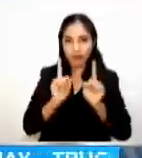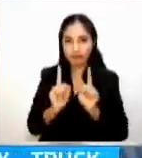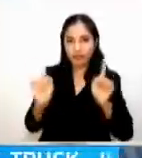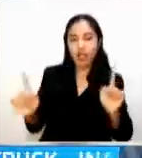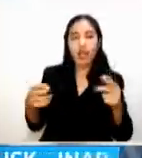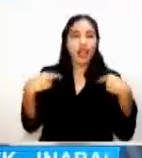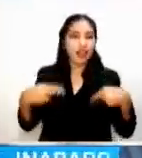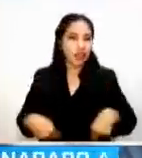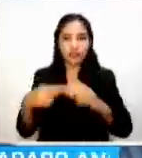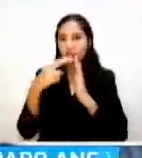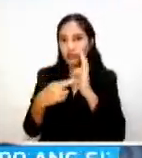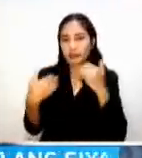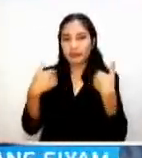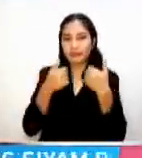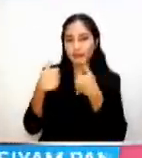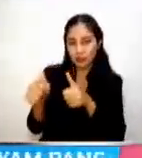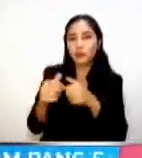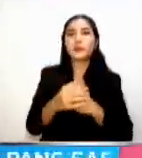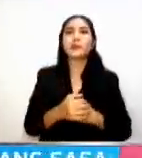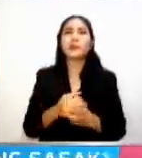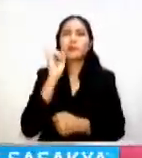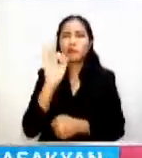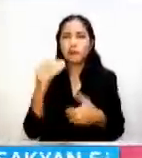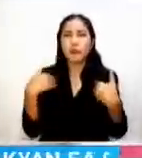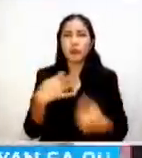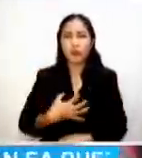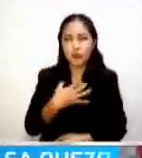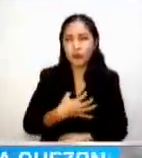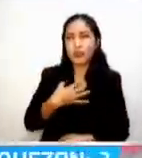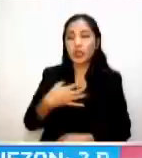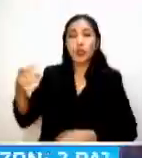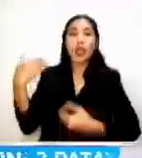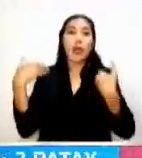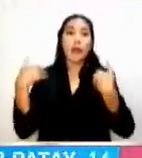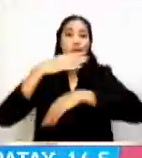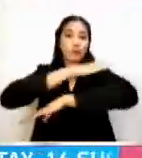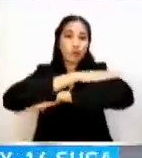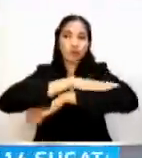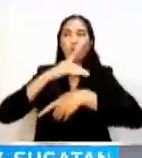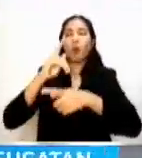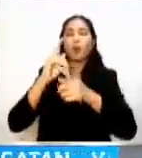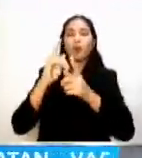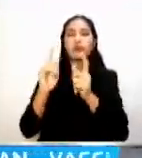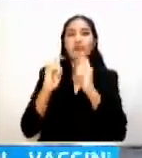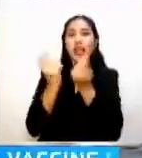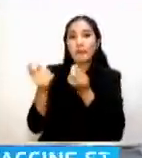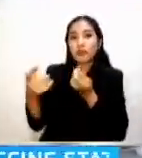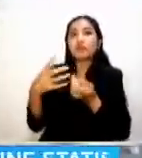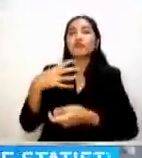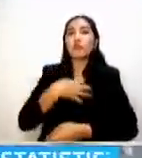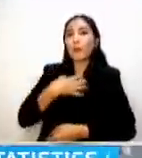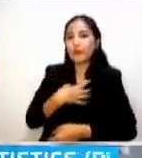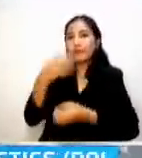dun sakaling meron silang reklamo, merong grievance committee na pwedeng lapitan ng mga individual na nagsasabi